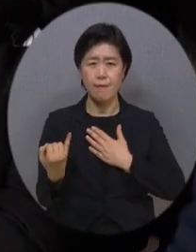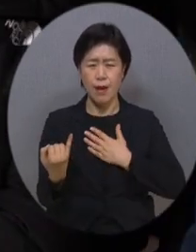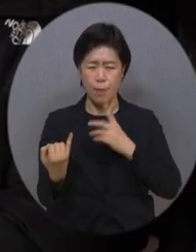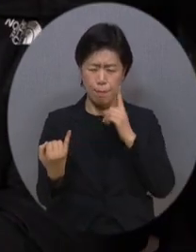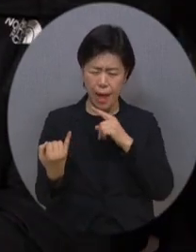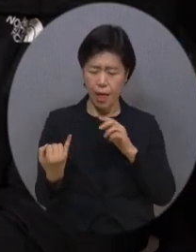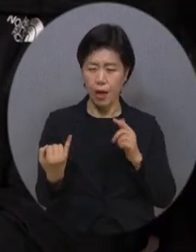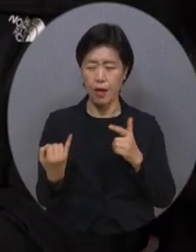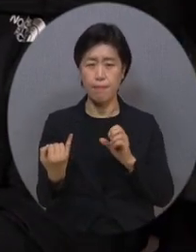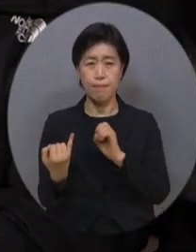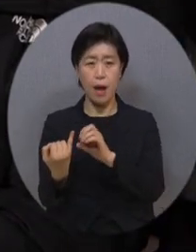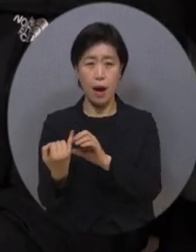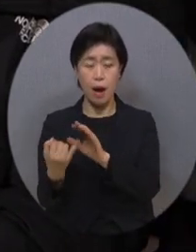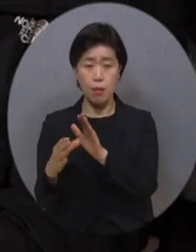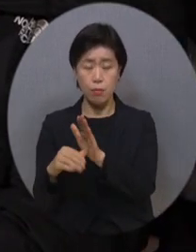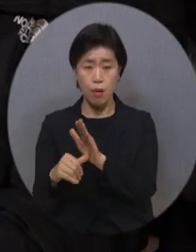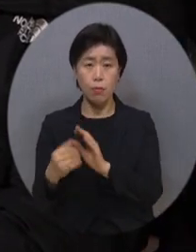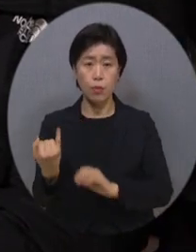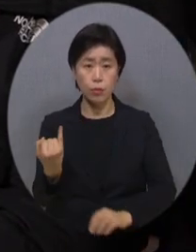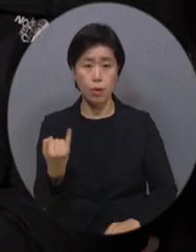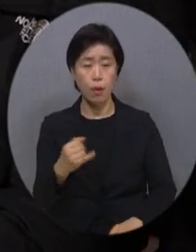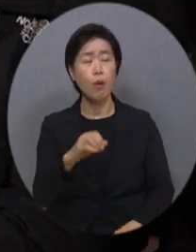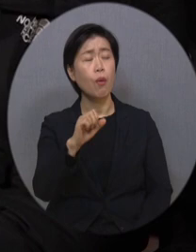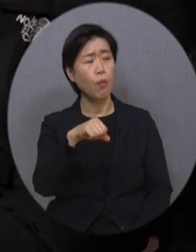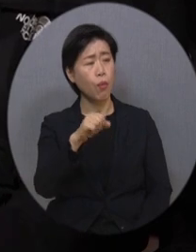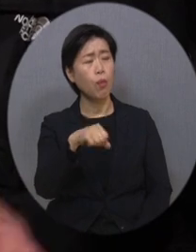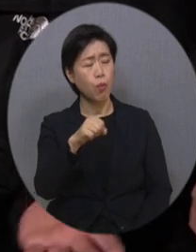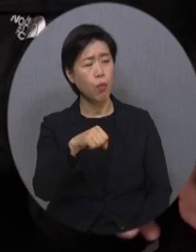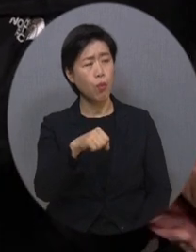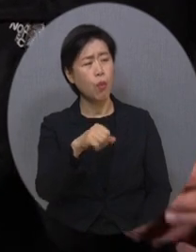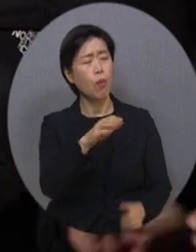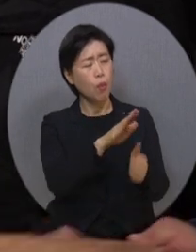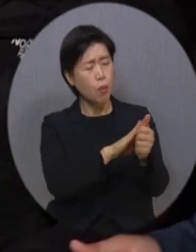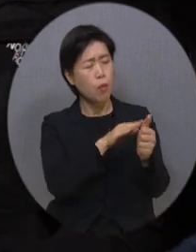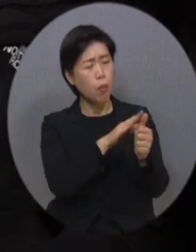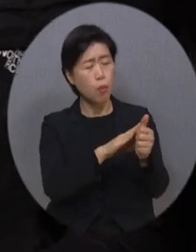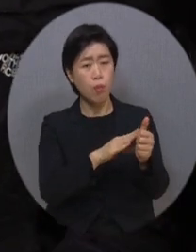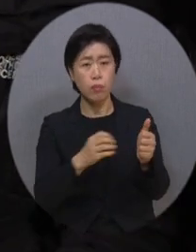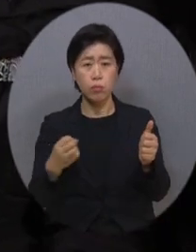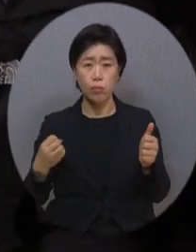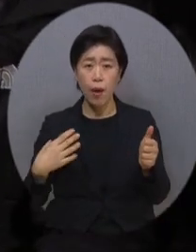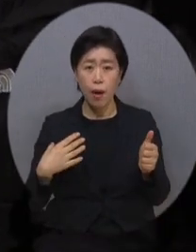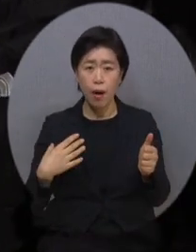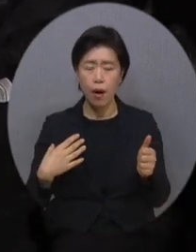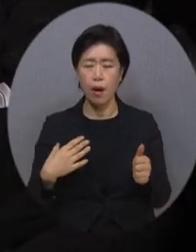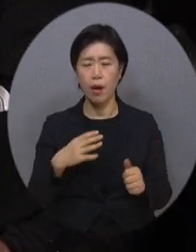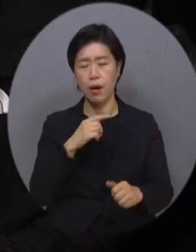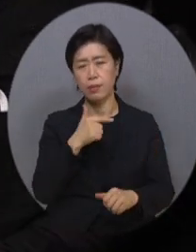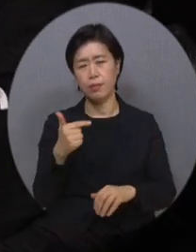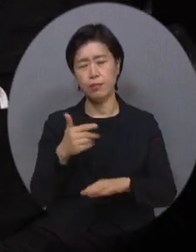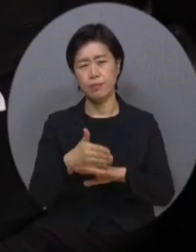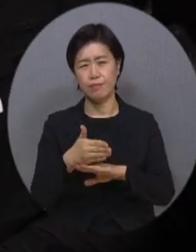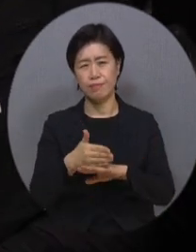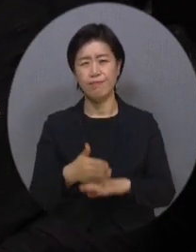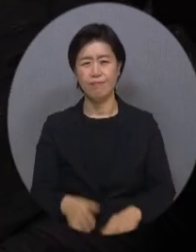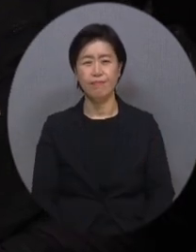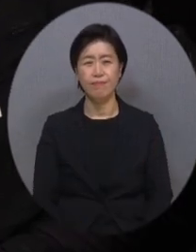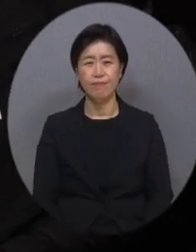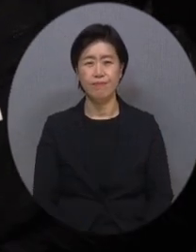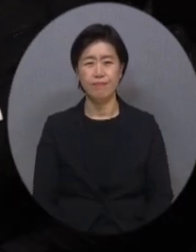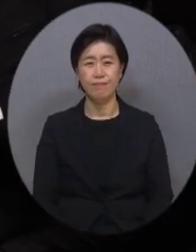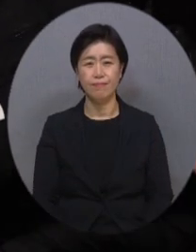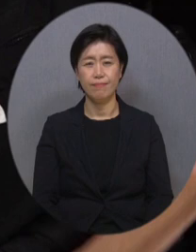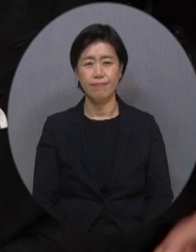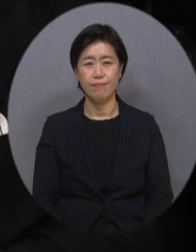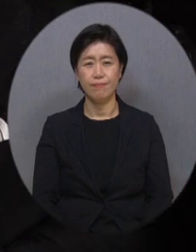또 미안하다고 하는데 막상 그때 그거를 또 받아주는 자체가 지나고 나서 너무 고맙죠. 아니